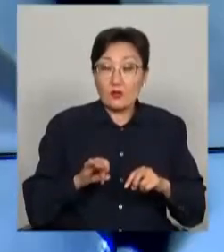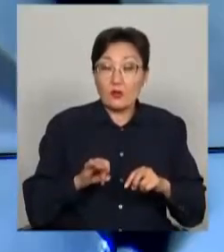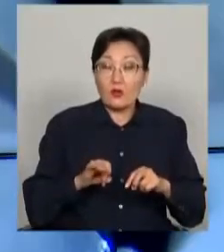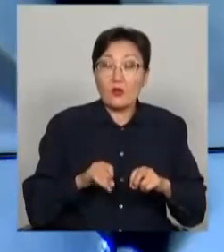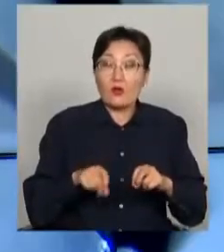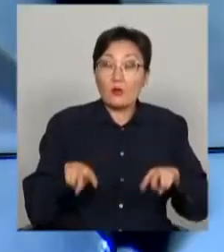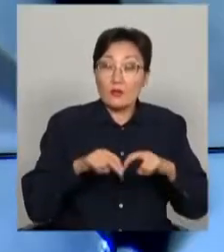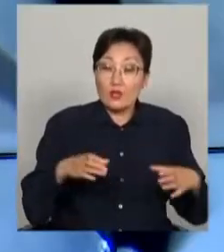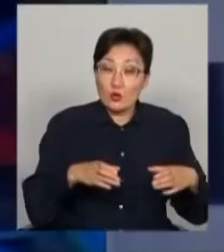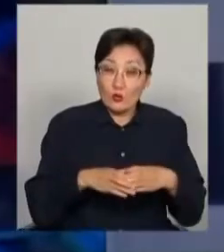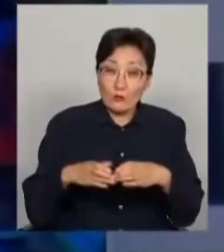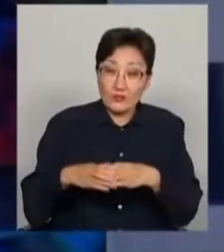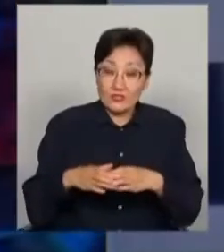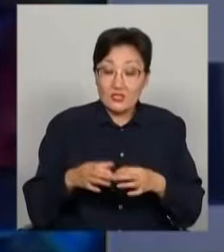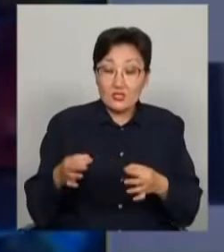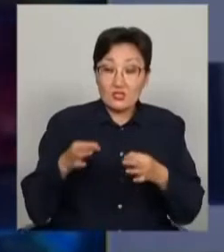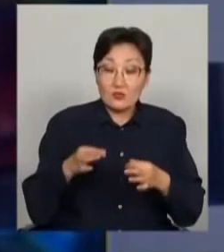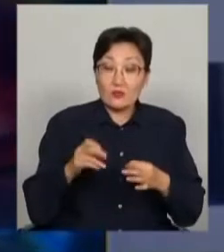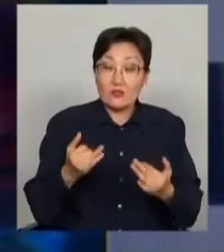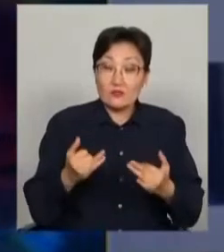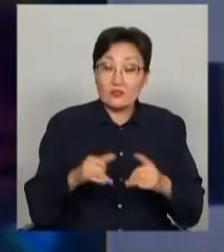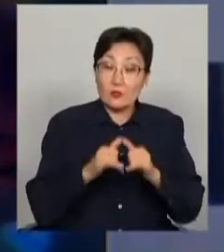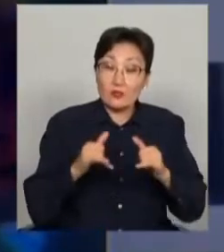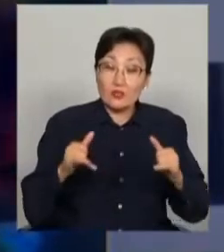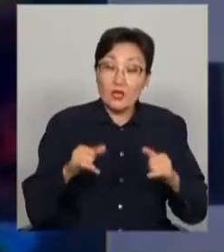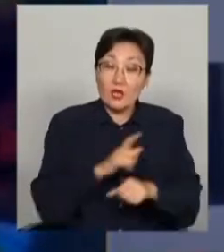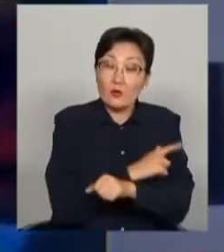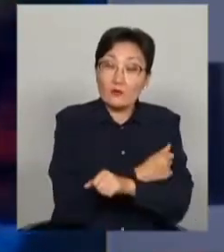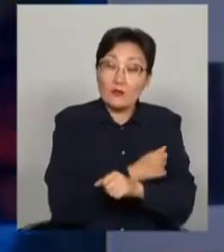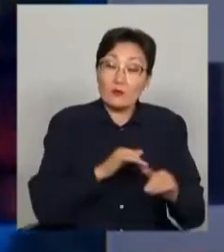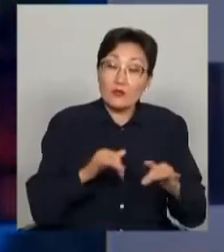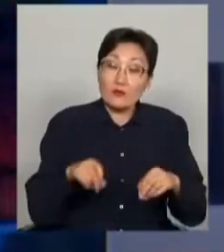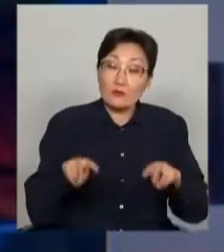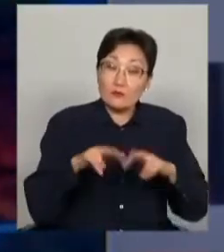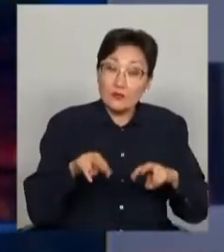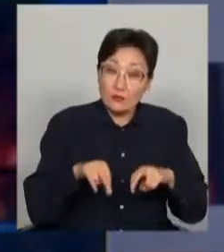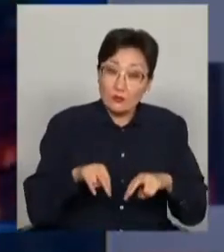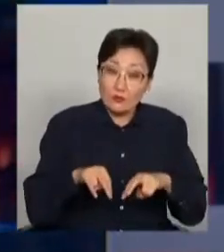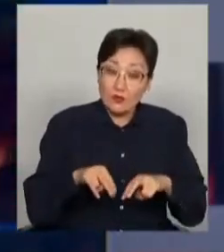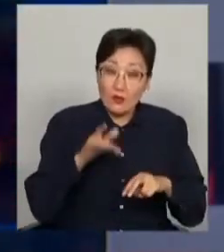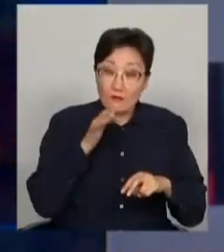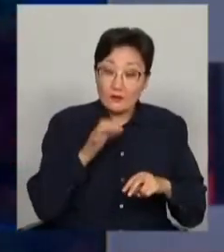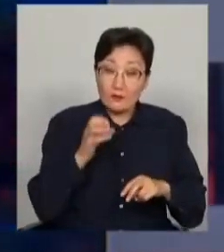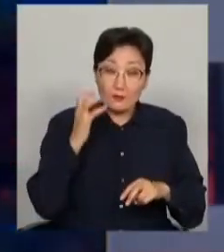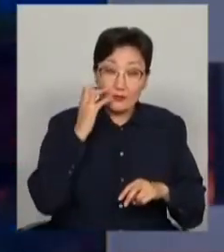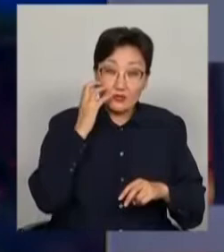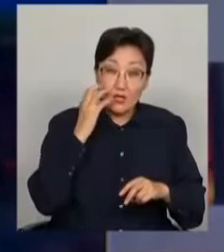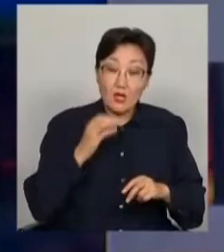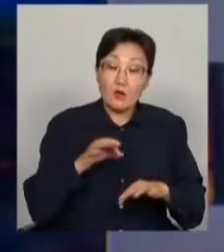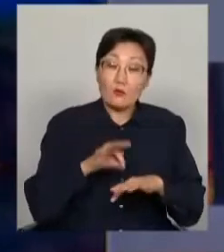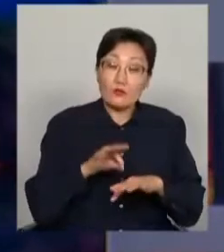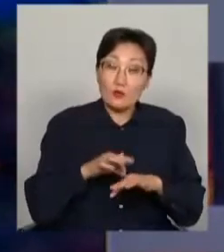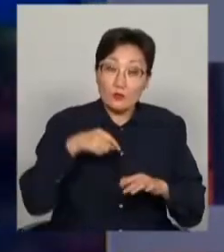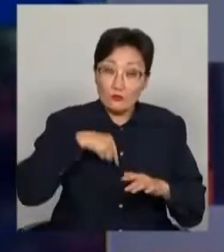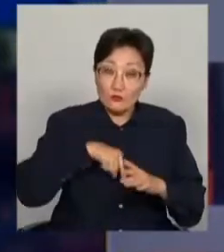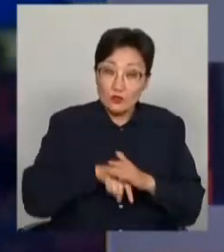группами. Скажите, а как сегодня развиваются методы диагностирования во время беременности патологий у